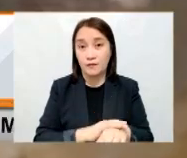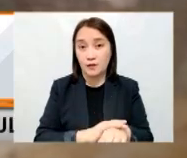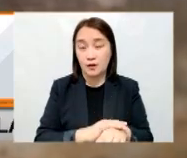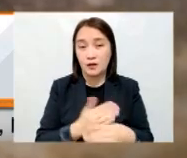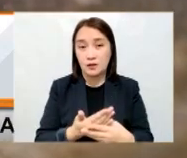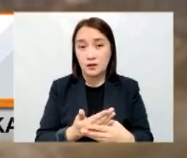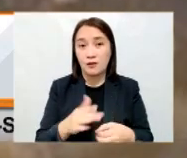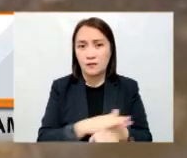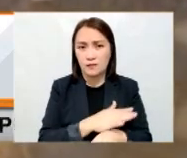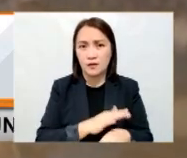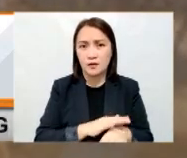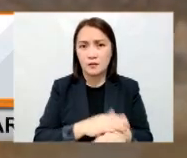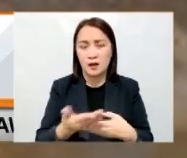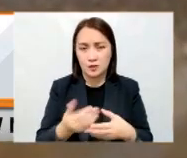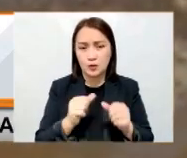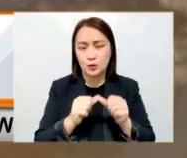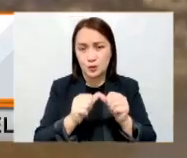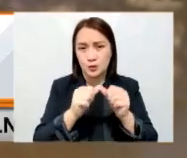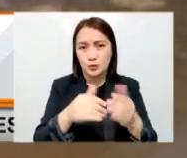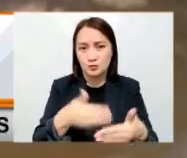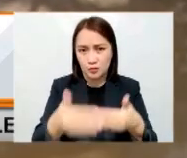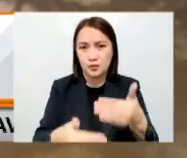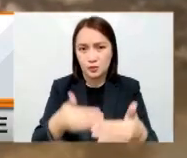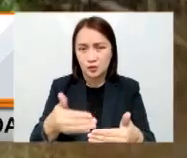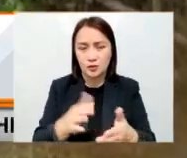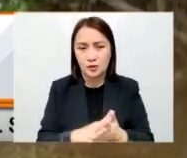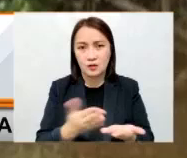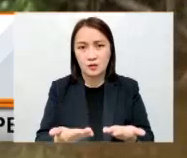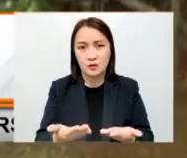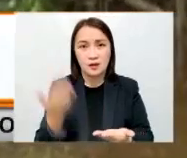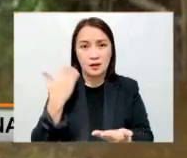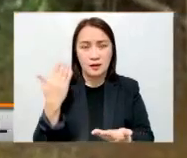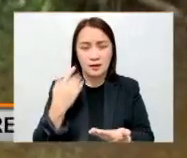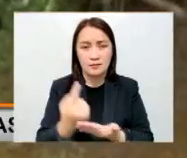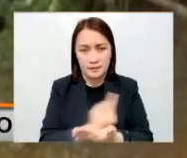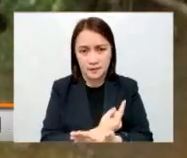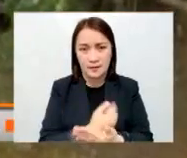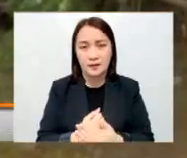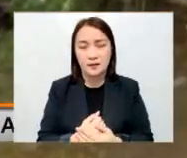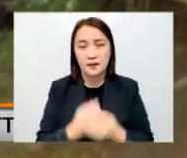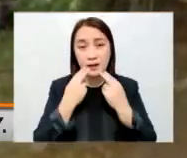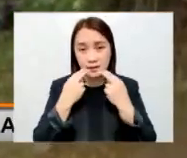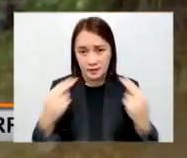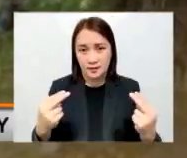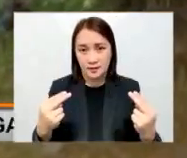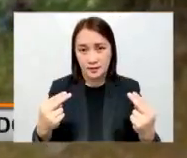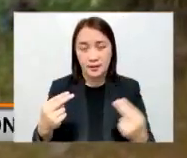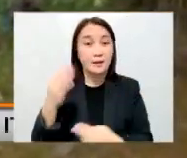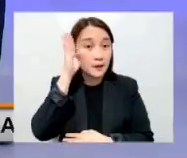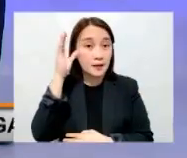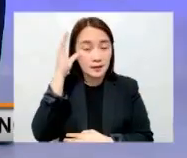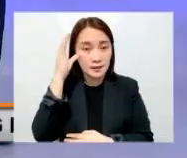mga pag-ataking na itala sa rehiyon nitong nakalipas na mga linggo. Nagbabalita mula sa frontline, Brian Castillo,